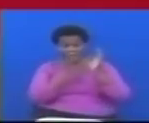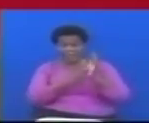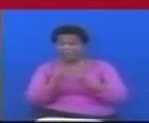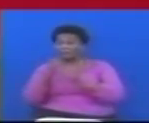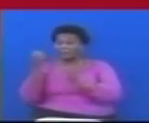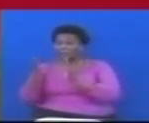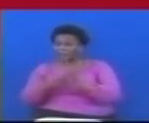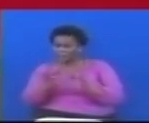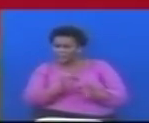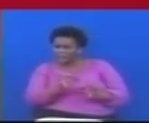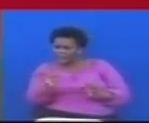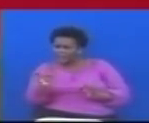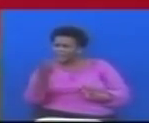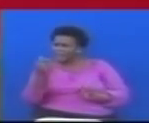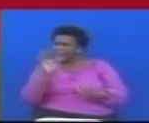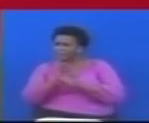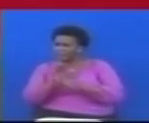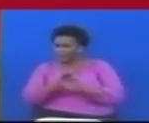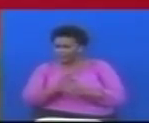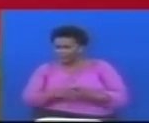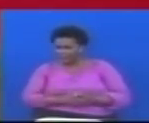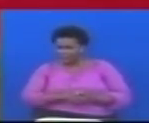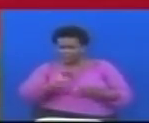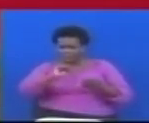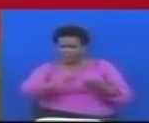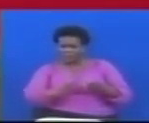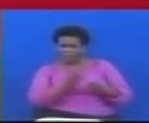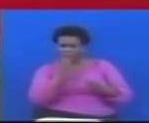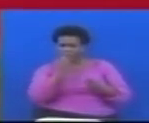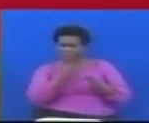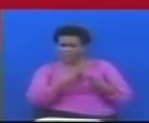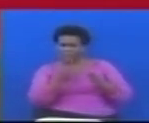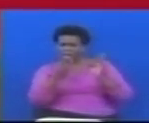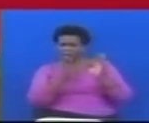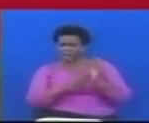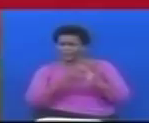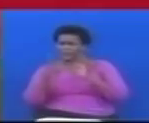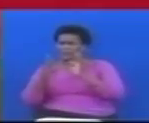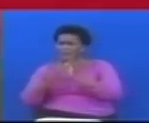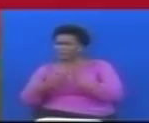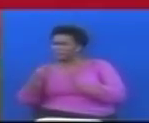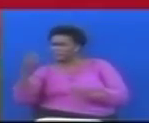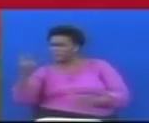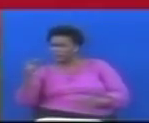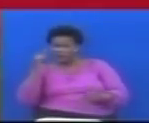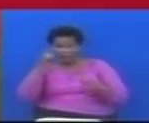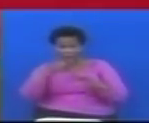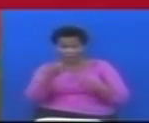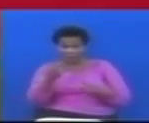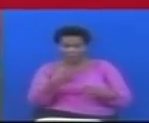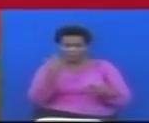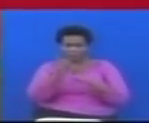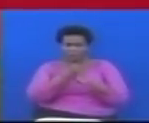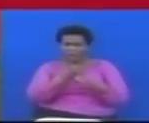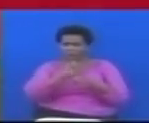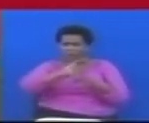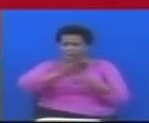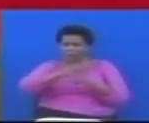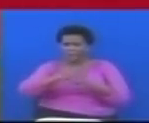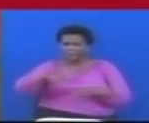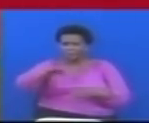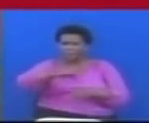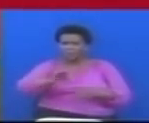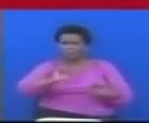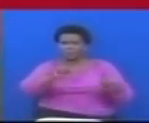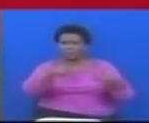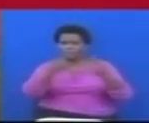fedha nyingi karibu bilioni nzima, milioni 880 na kitu, zilitengwa kwa ajili ya kuboresha maeneo ambayo ni korofi ili wananchi waweze kupita